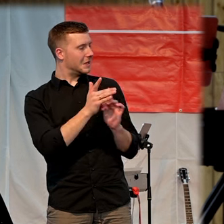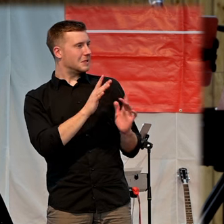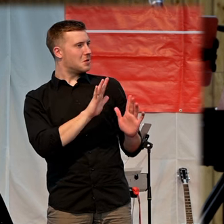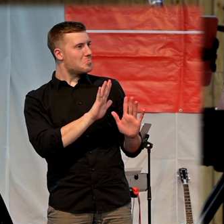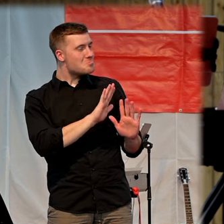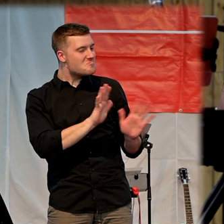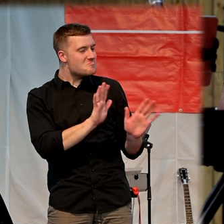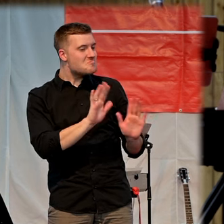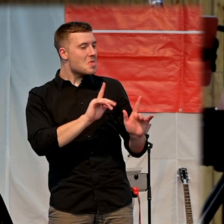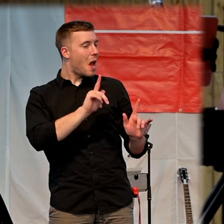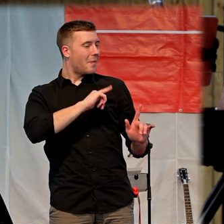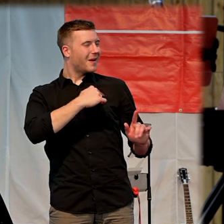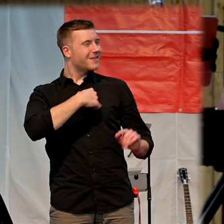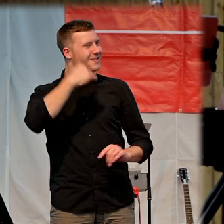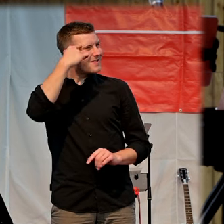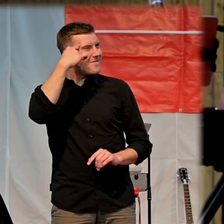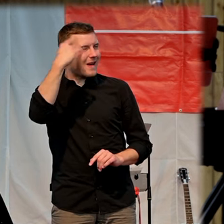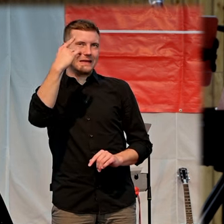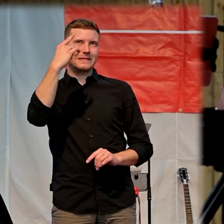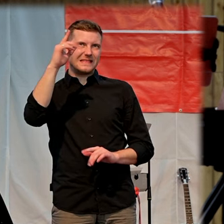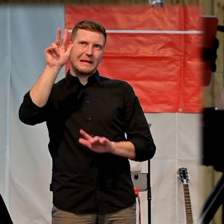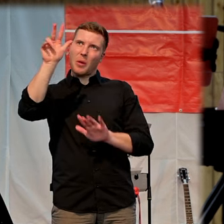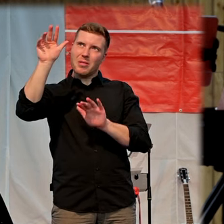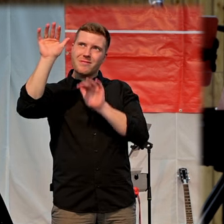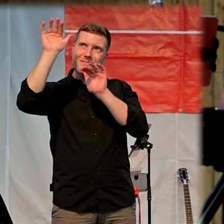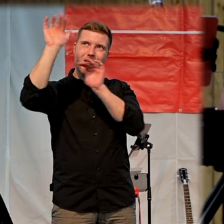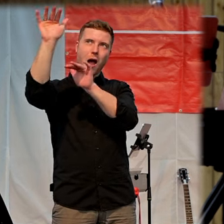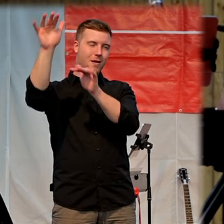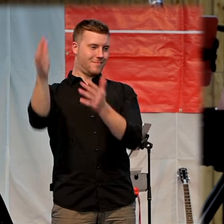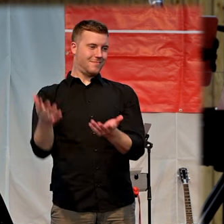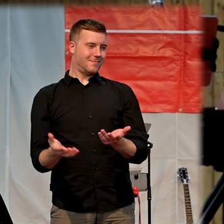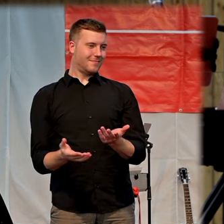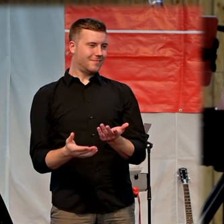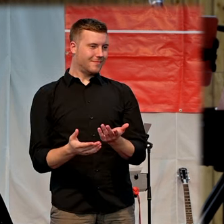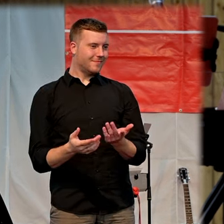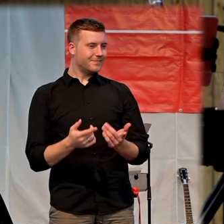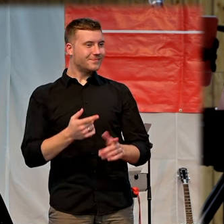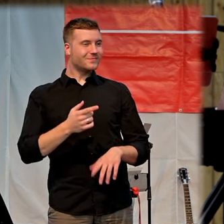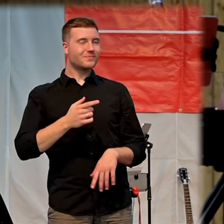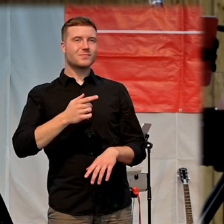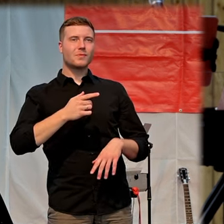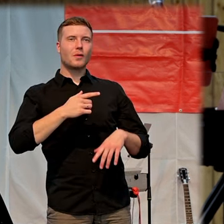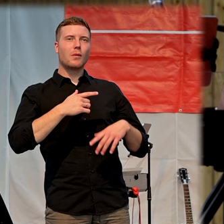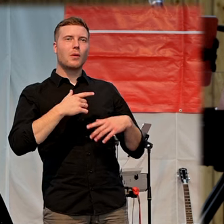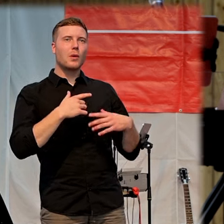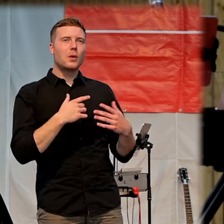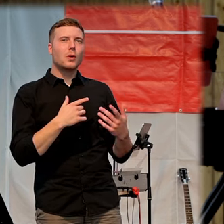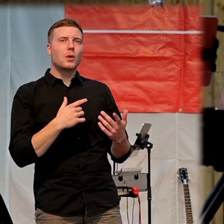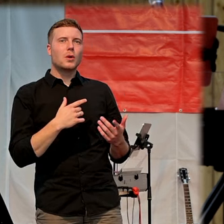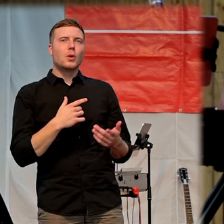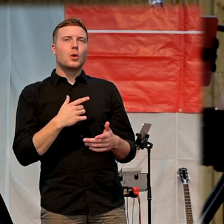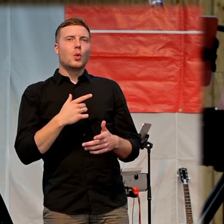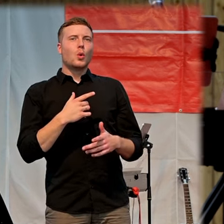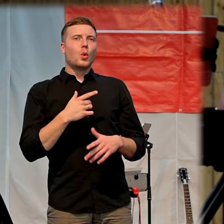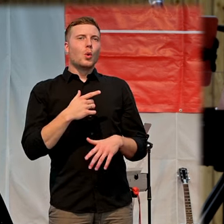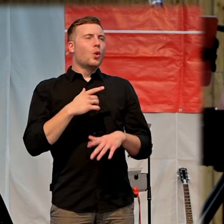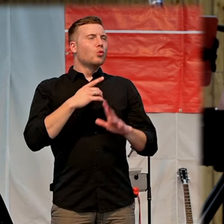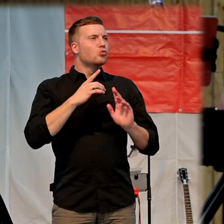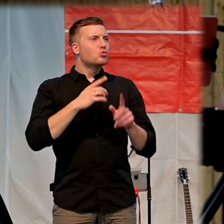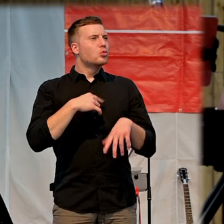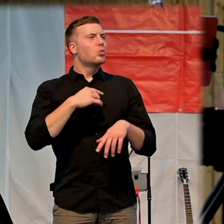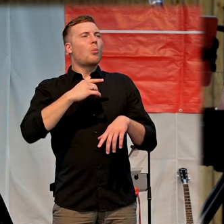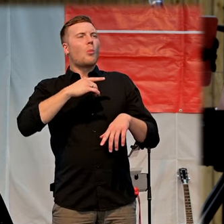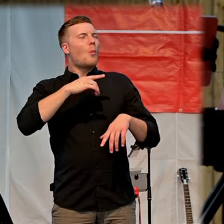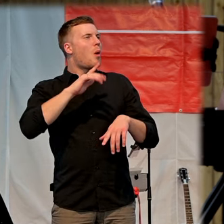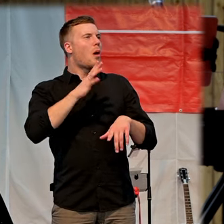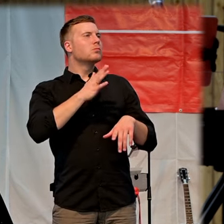Dimension ausgelassen. Wenn wir sagen, wir vertrauen auf die Uni, wir vertrauen auf die Parlamente, die sollen das alles regeln.